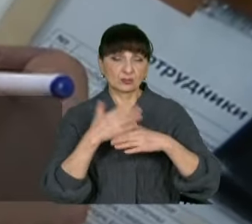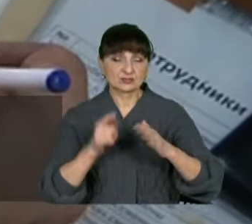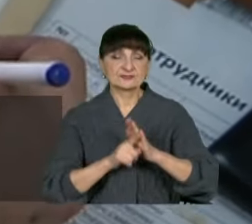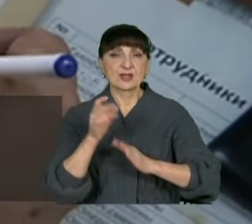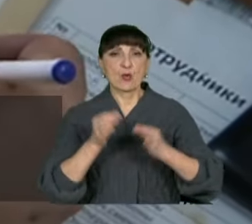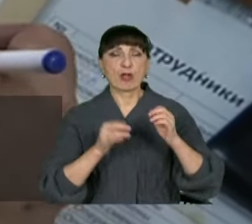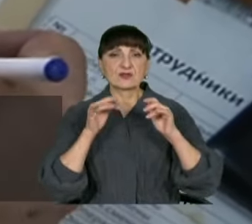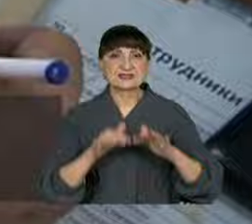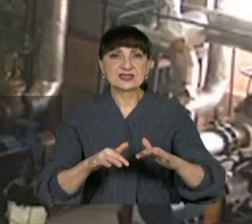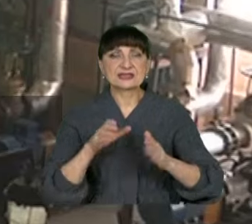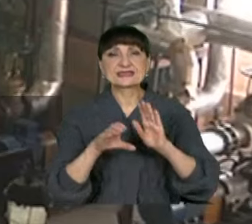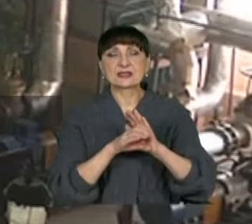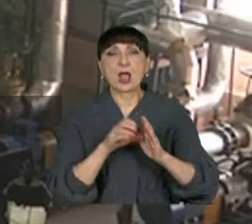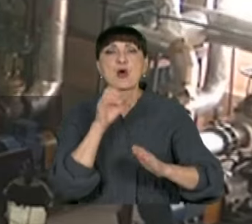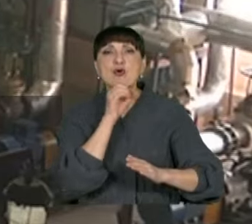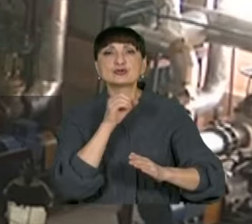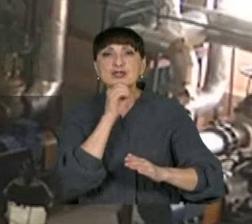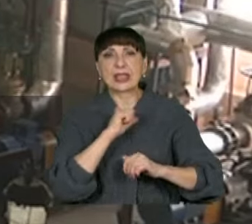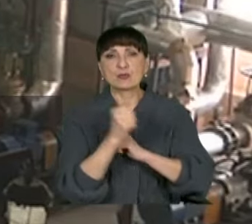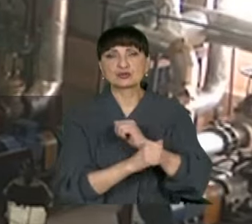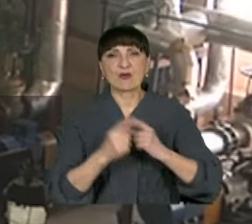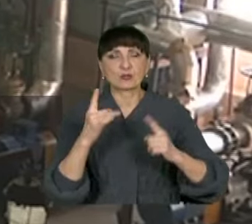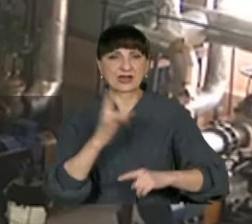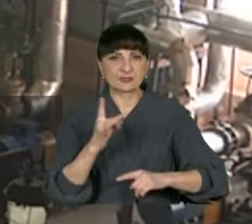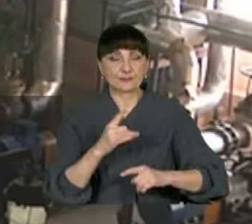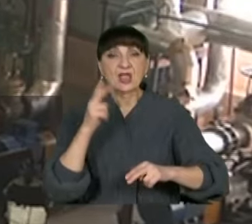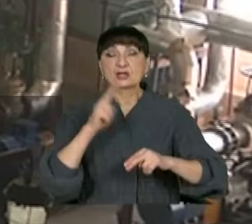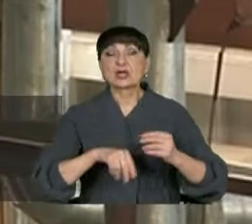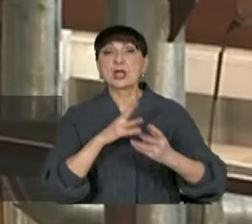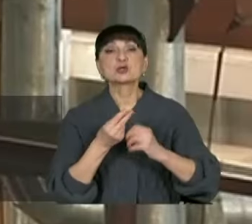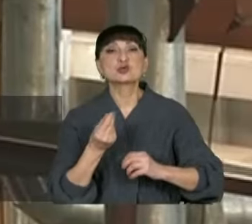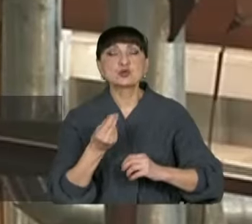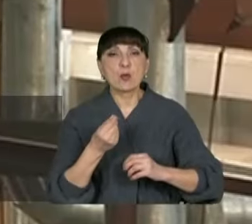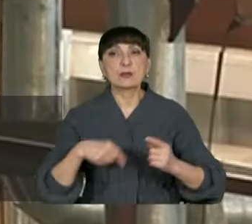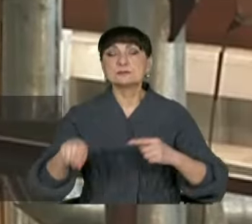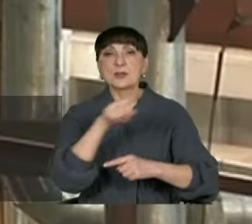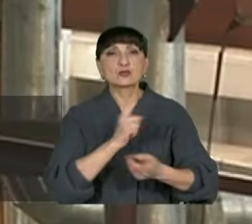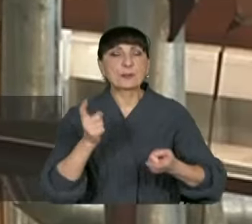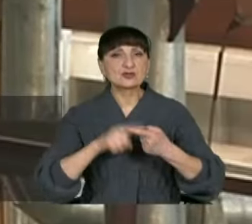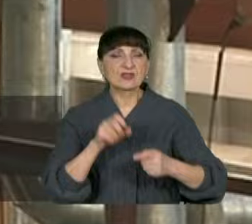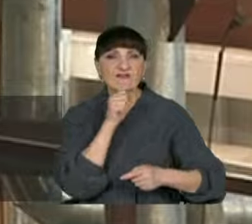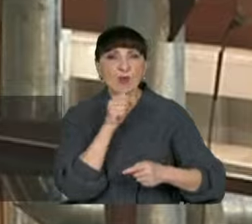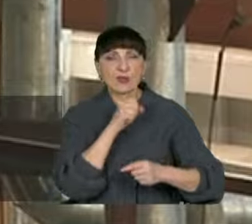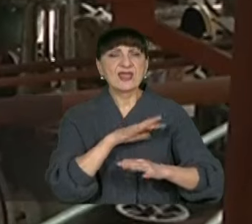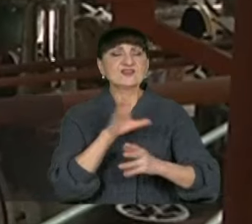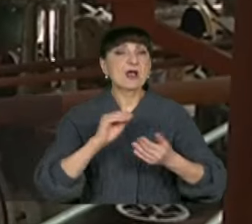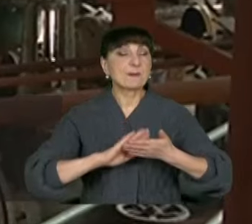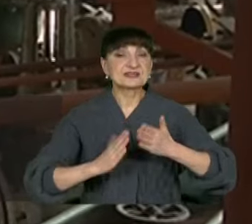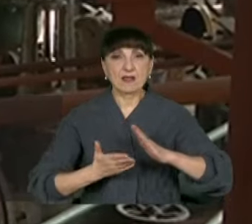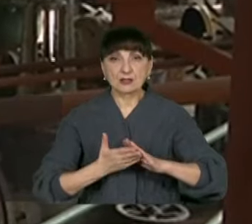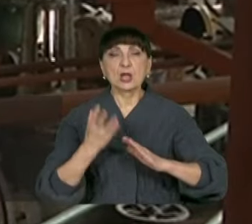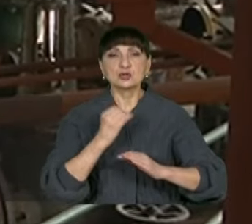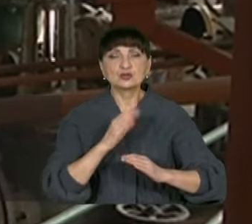статье «Хищение имущества в особо крупном размере». Окончательную сумму, круг лиц, причастных к хищению и все обстоятельства